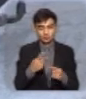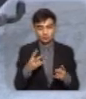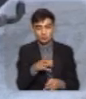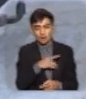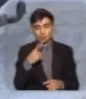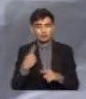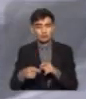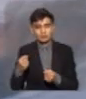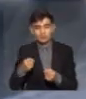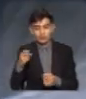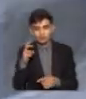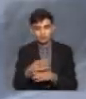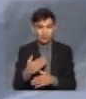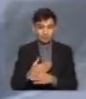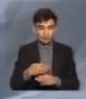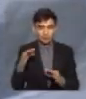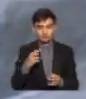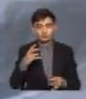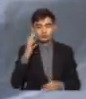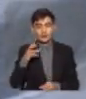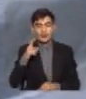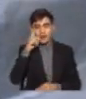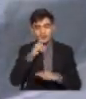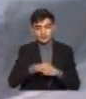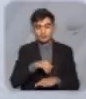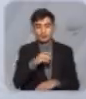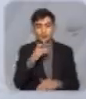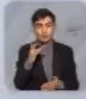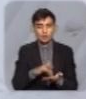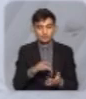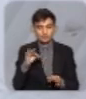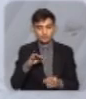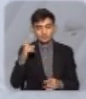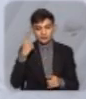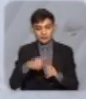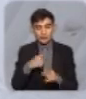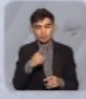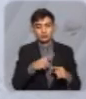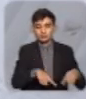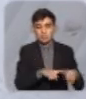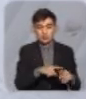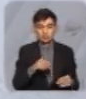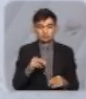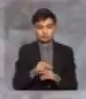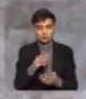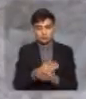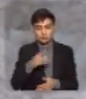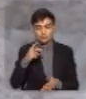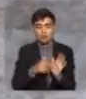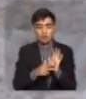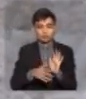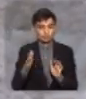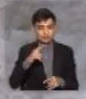көмегіне жүгінуге мәжбүр. Ал қала әкімшілігінің қызметкерлері қар тазалаумен бір кәсіпорын айналысады. 80-нен астам техника, 110 адам